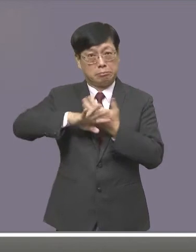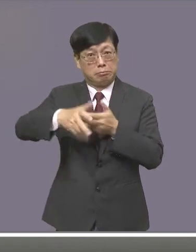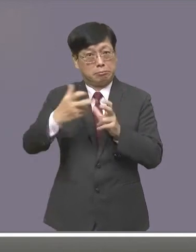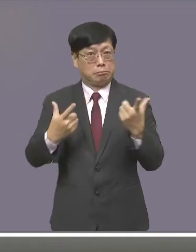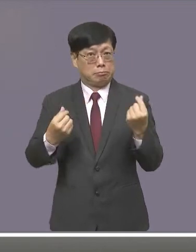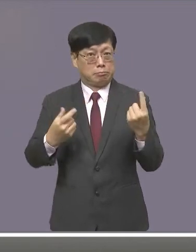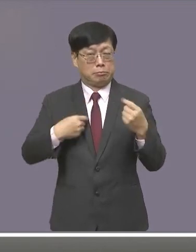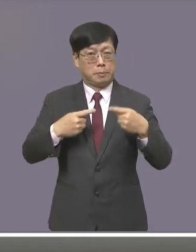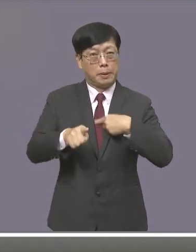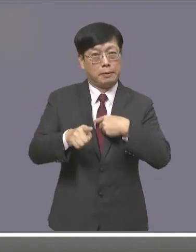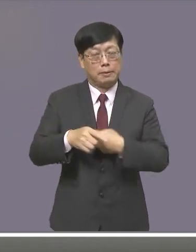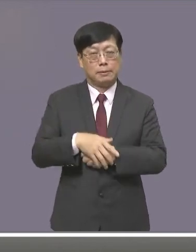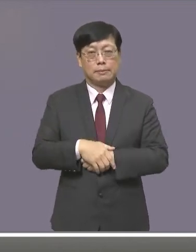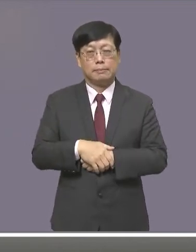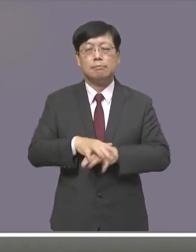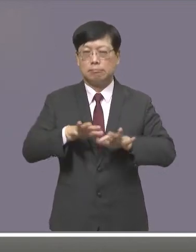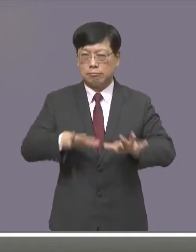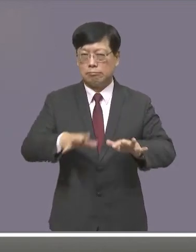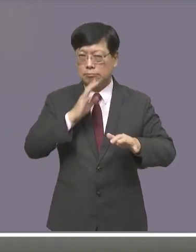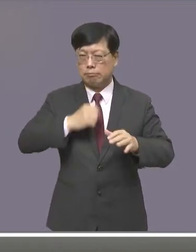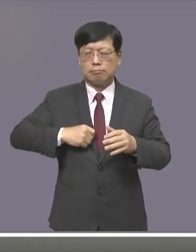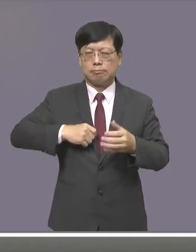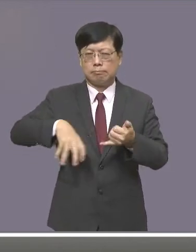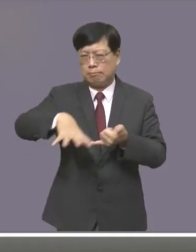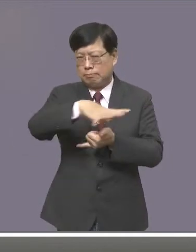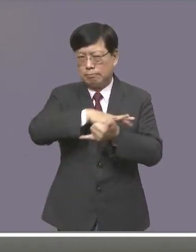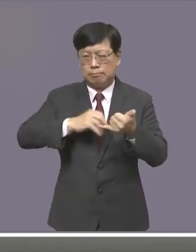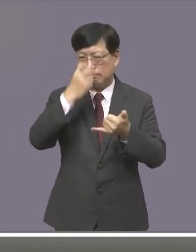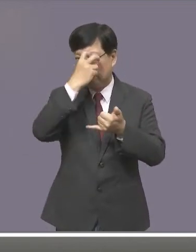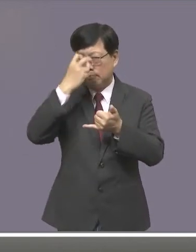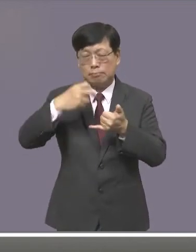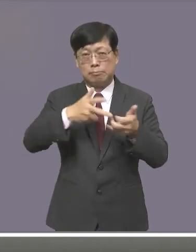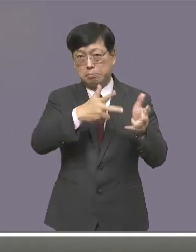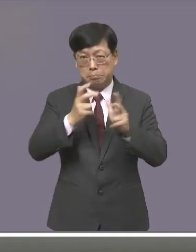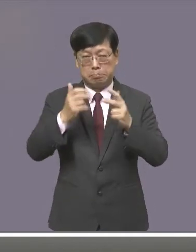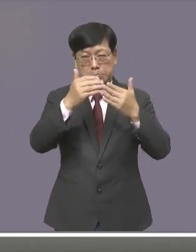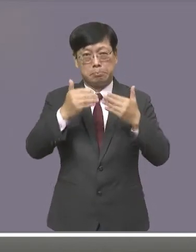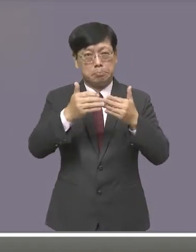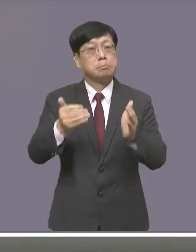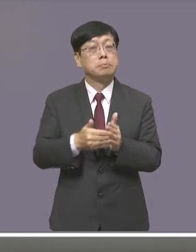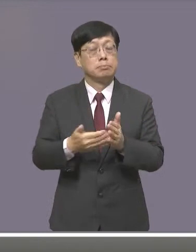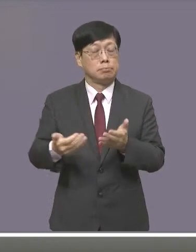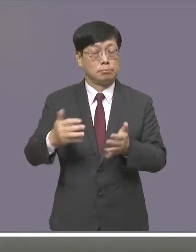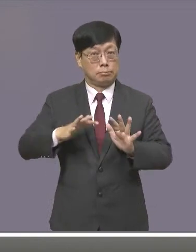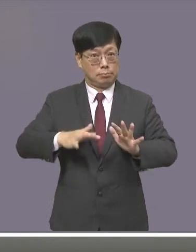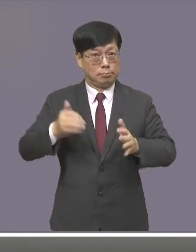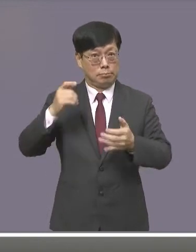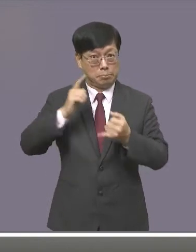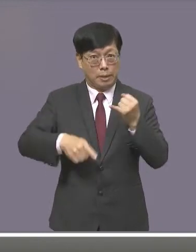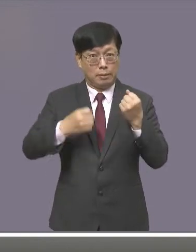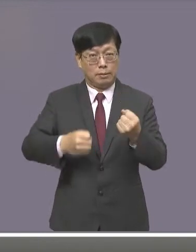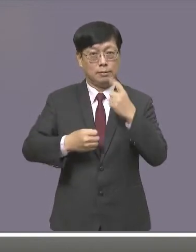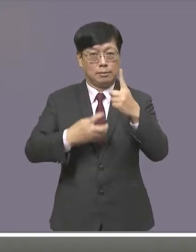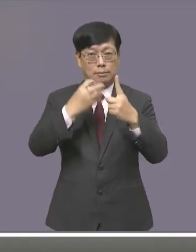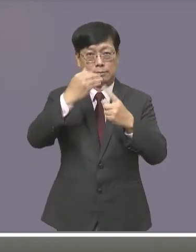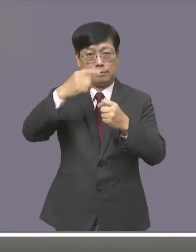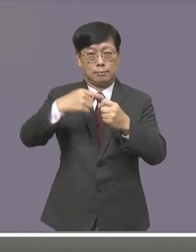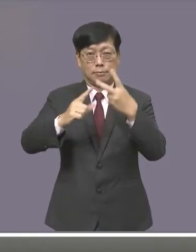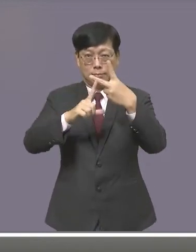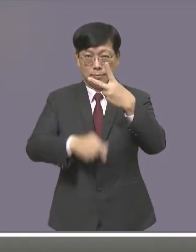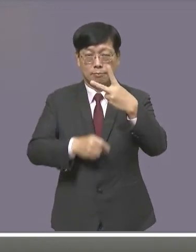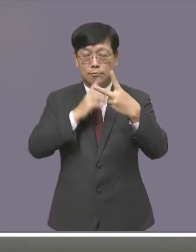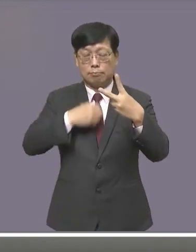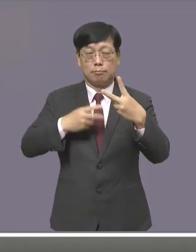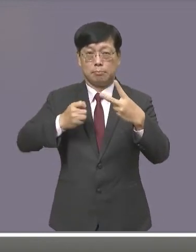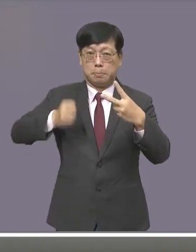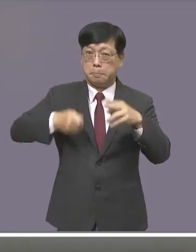这个断桥的一个事件，所以做了全国桥梁的一个盘点。那最后行政院在109年2月核定